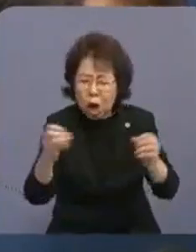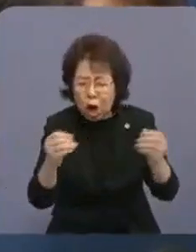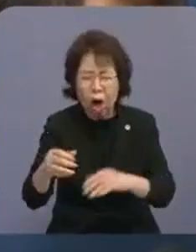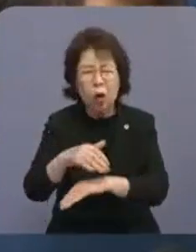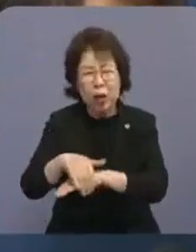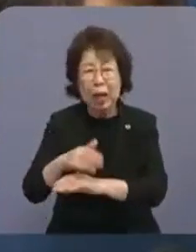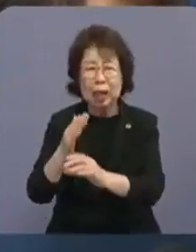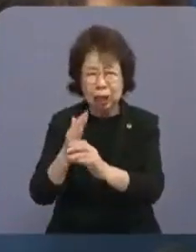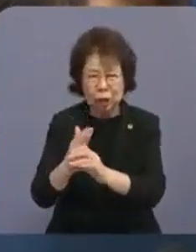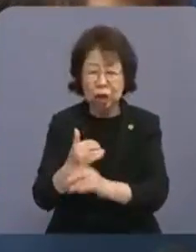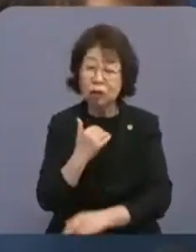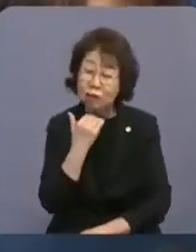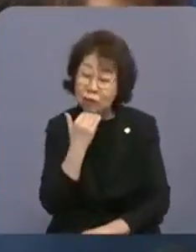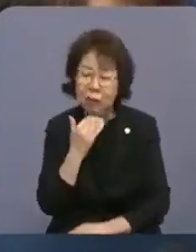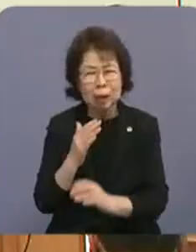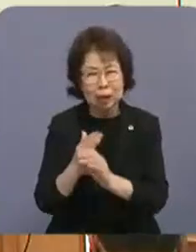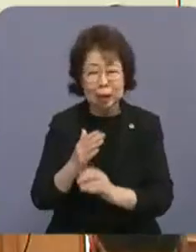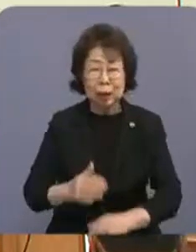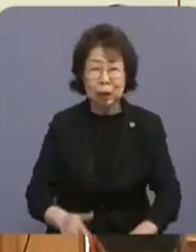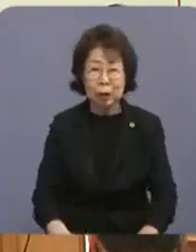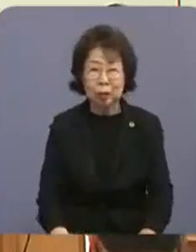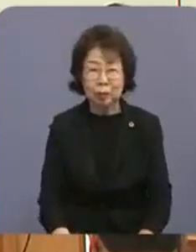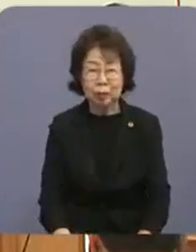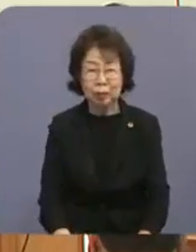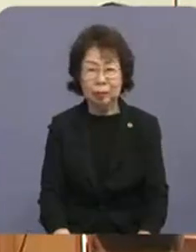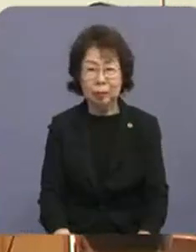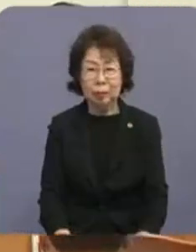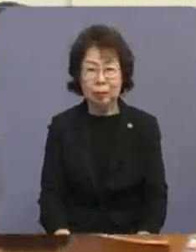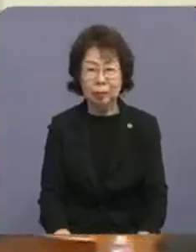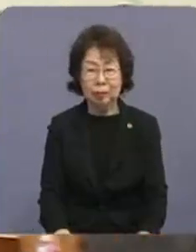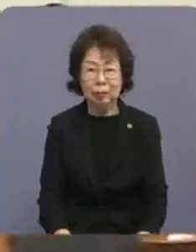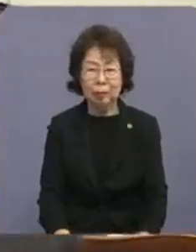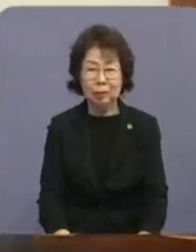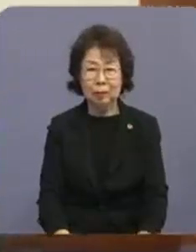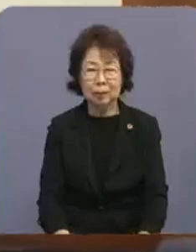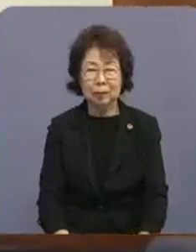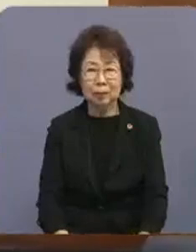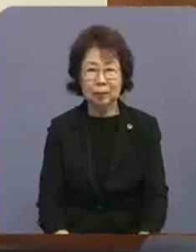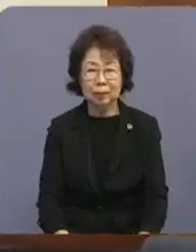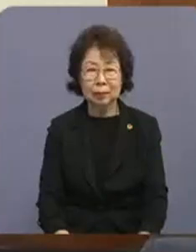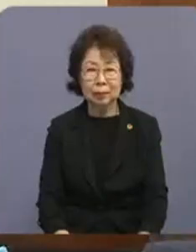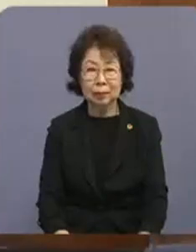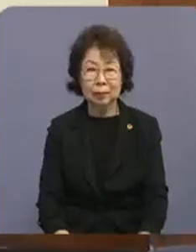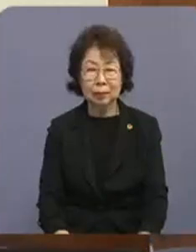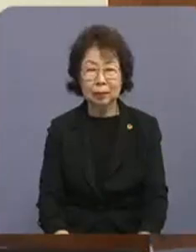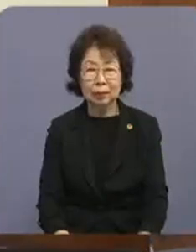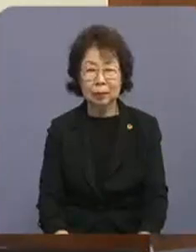절차를 좀 더 진행하기로 했습니다. KBS 뉴스 노준철입니다.